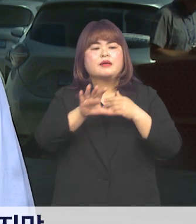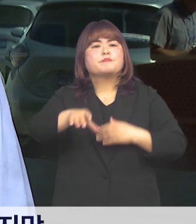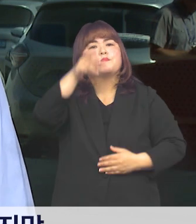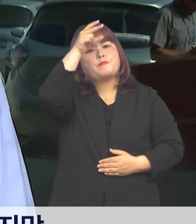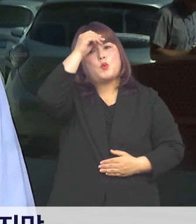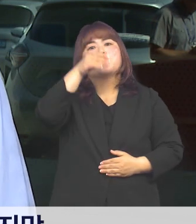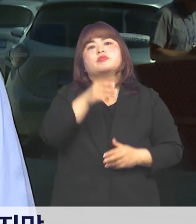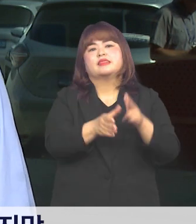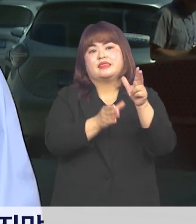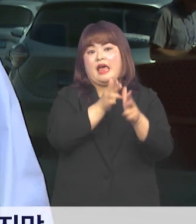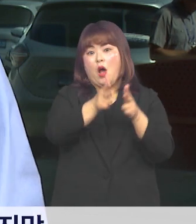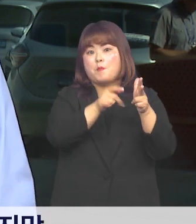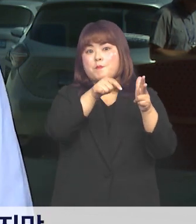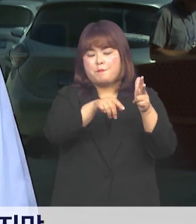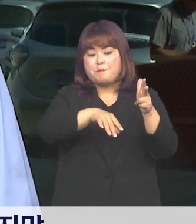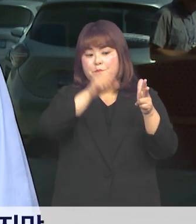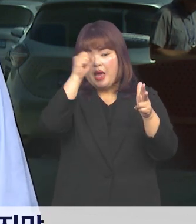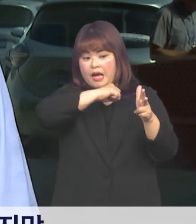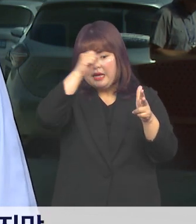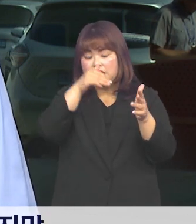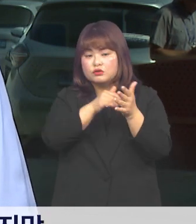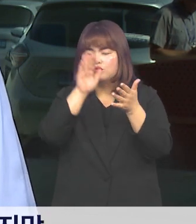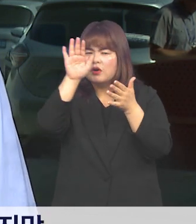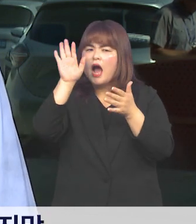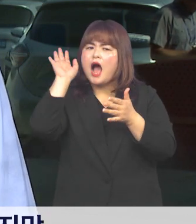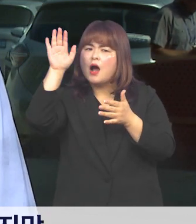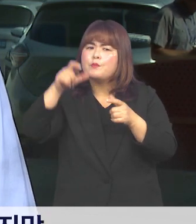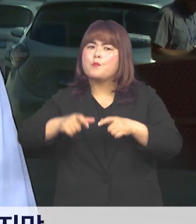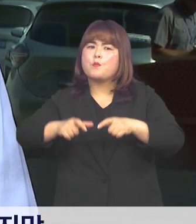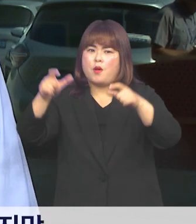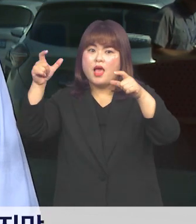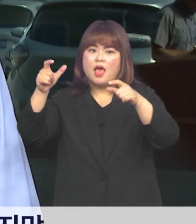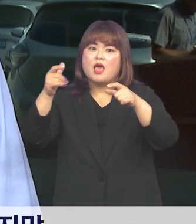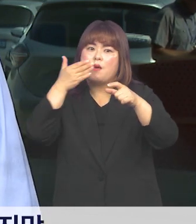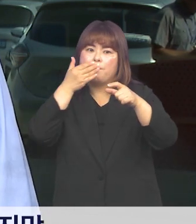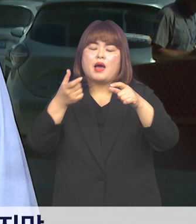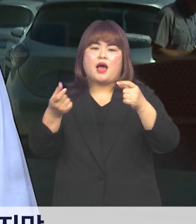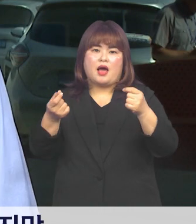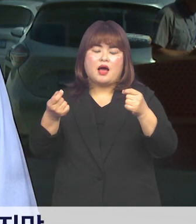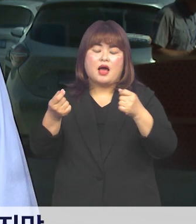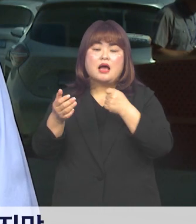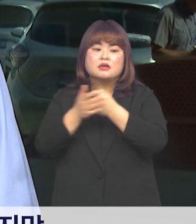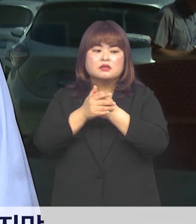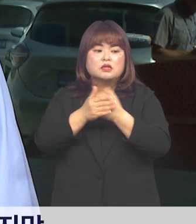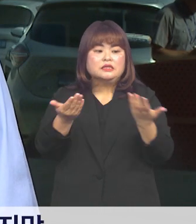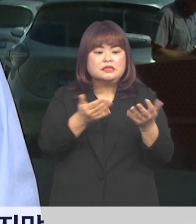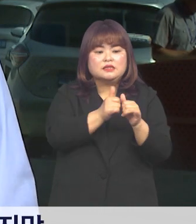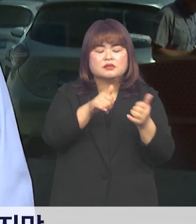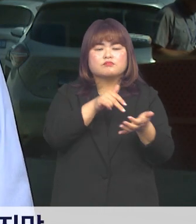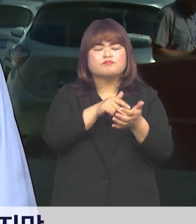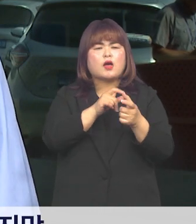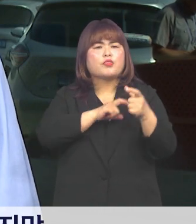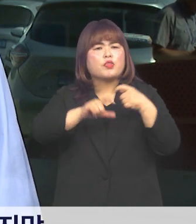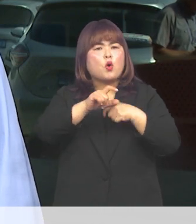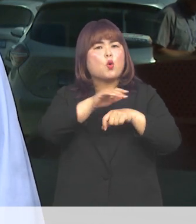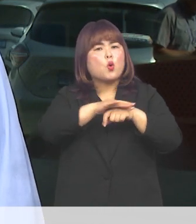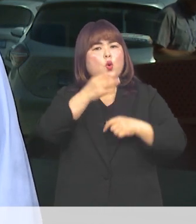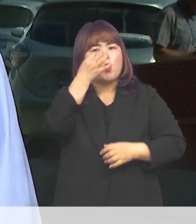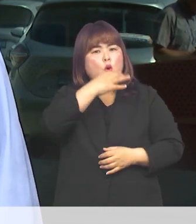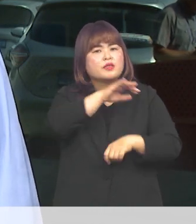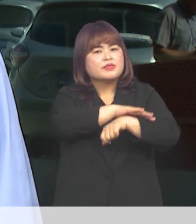하고 있지만 앞으로 전기 수레를 좀 더 도입을 해서 환경미화원들이 일을 보다